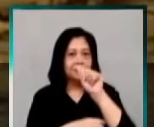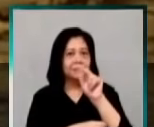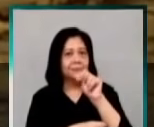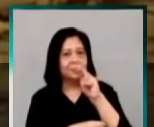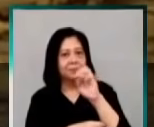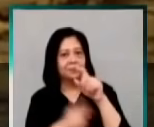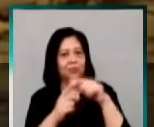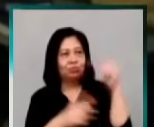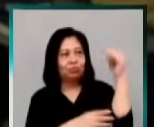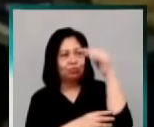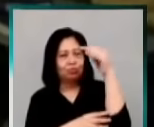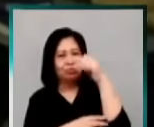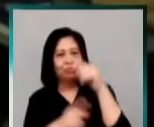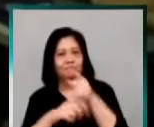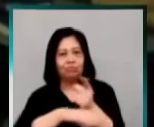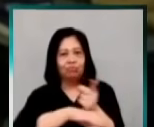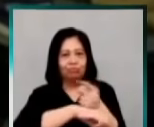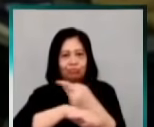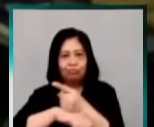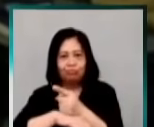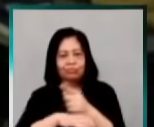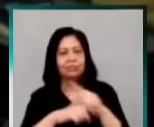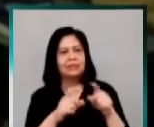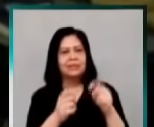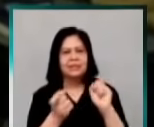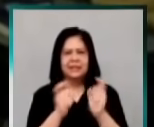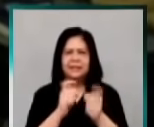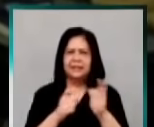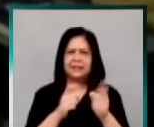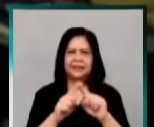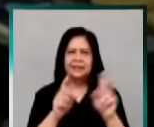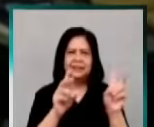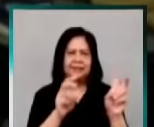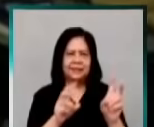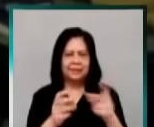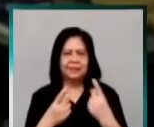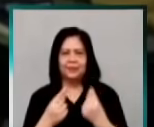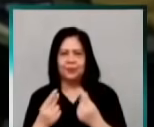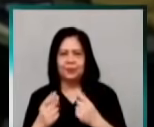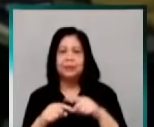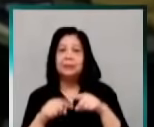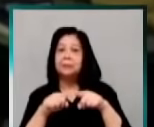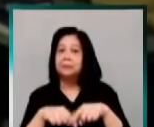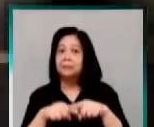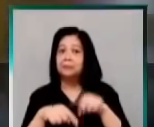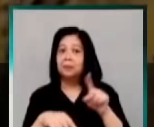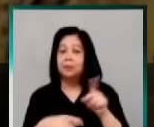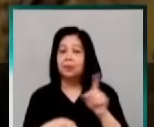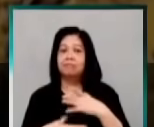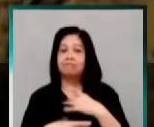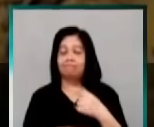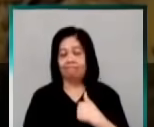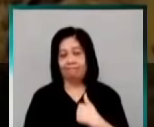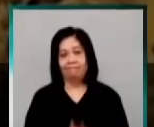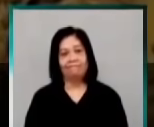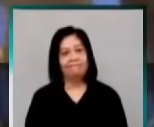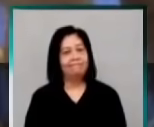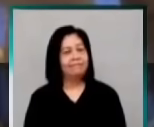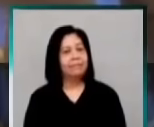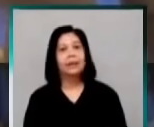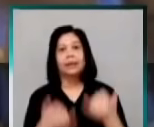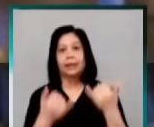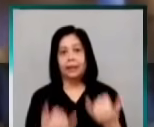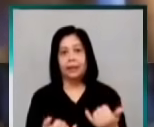mga tangke. Nagbabago-bago yung mga ginagawa ko, depende sa kung ano yung gusto ko. Sa ngayon, ang